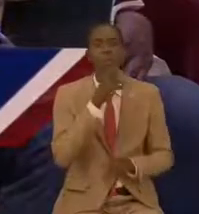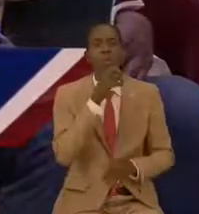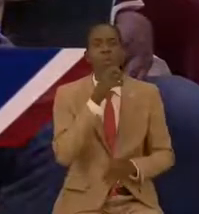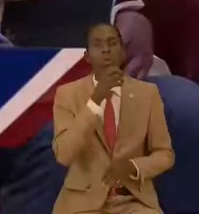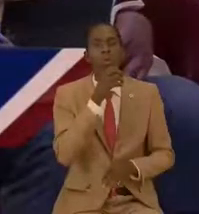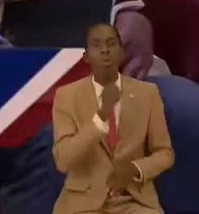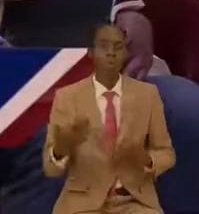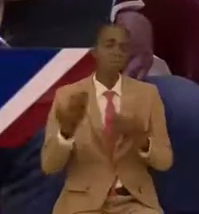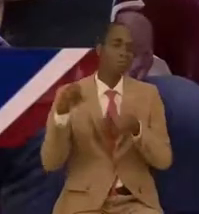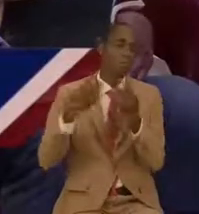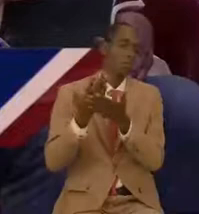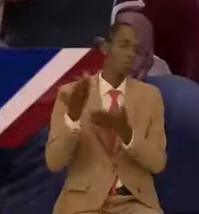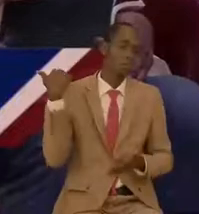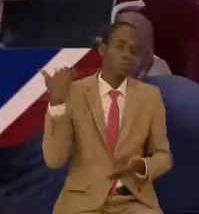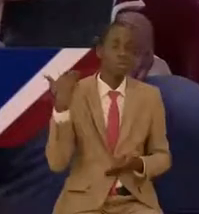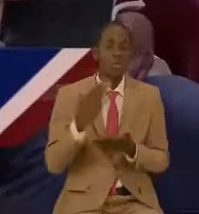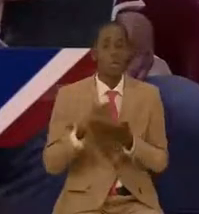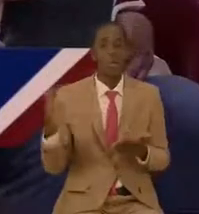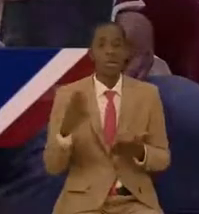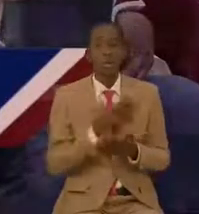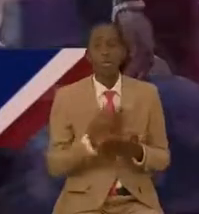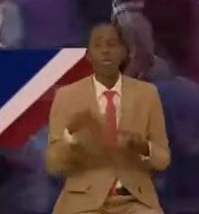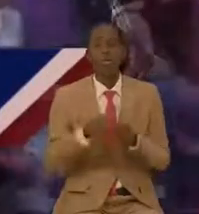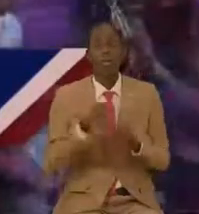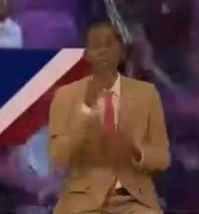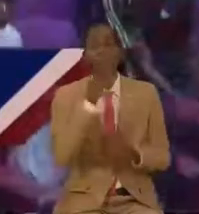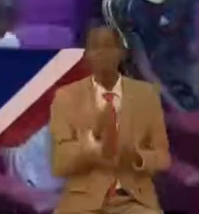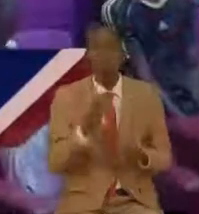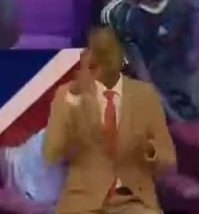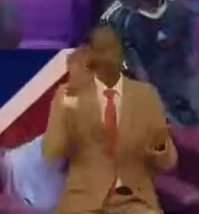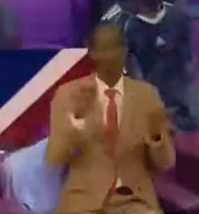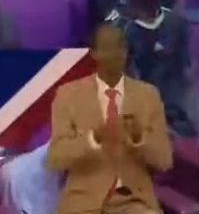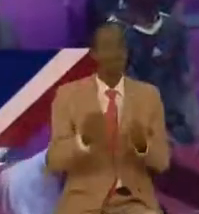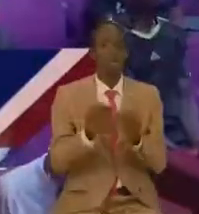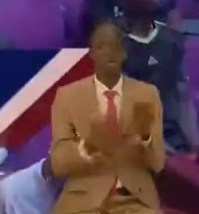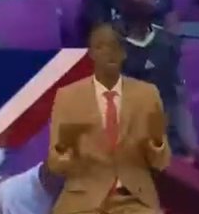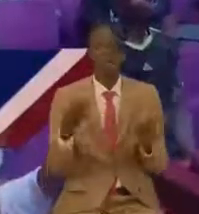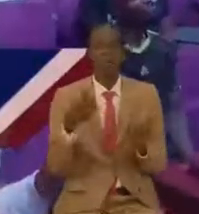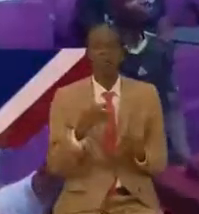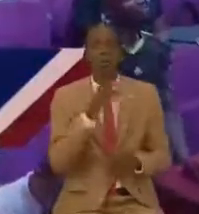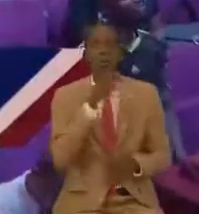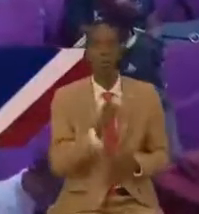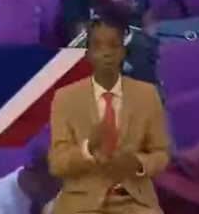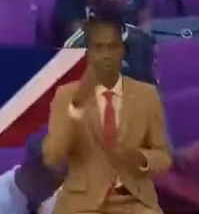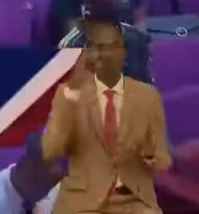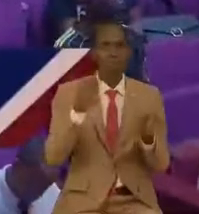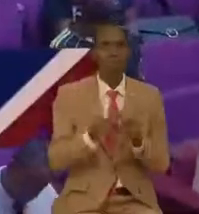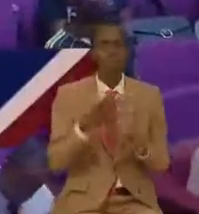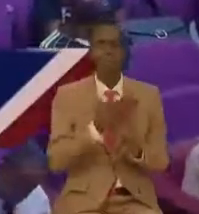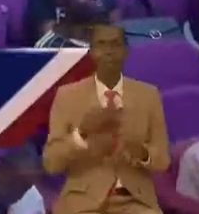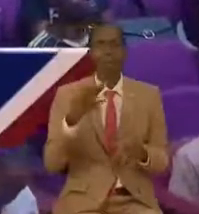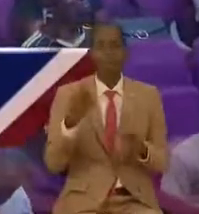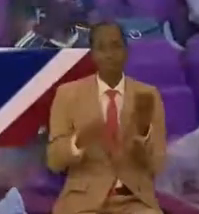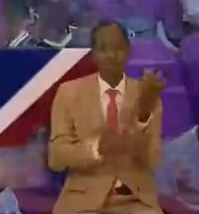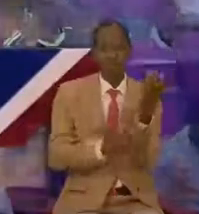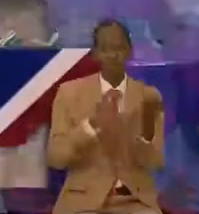créature. Les choses anciennes sont passées, même l'ancienne alliance, tout ce qui est de l'ancienne alliance et de la